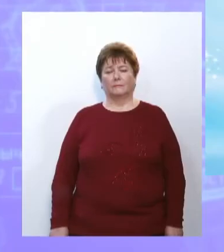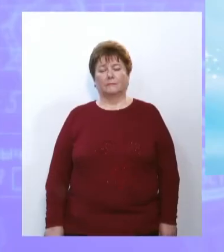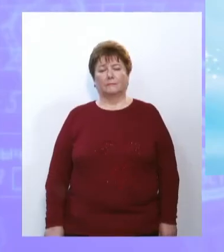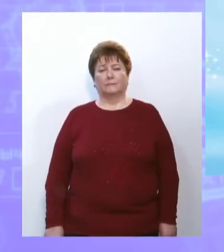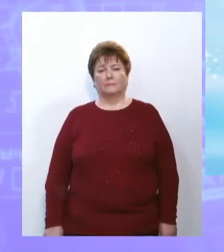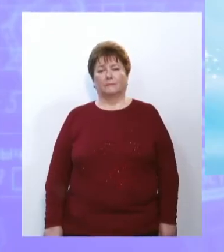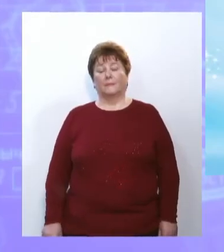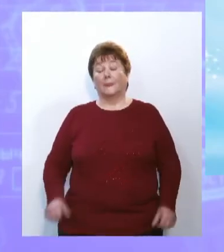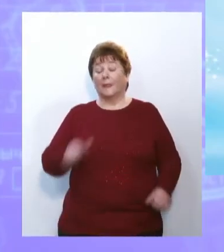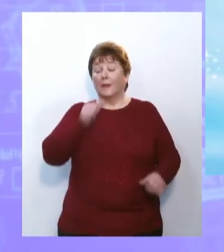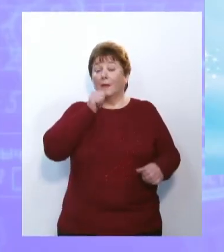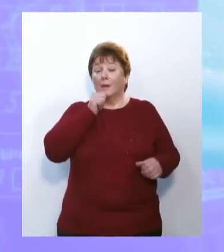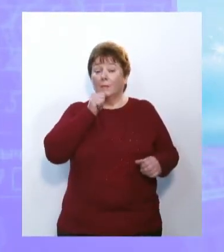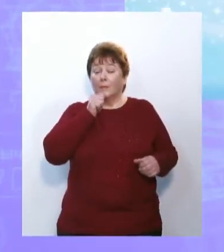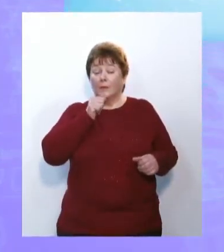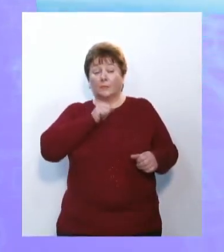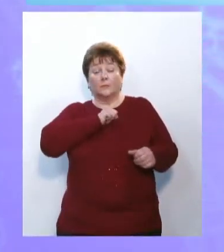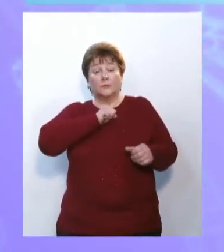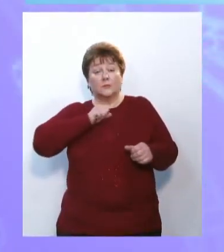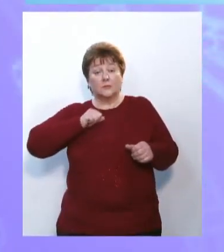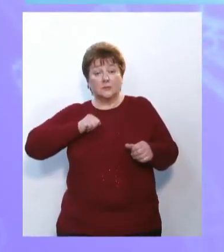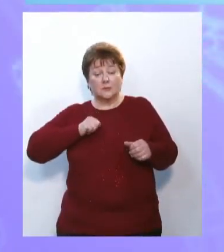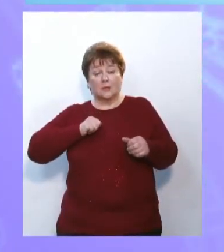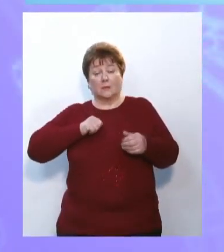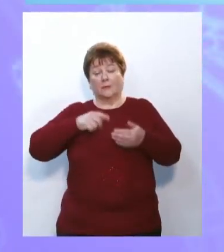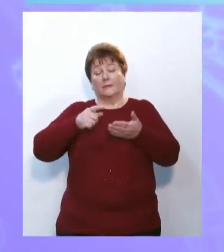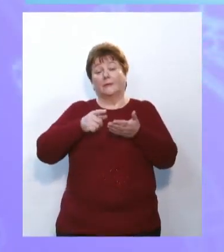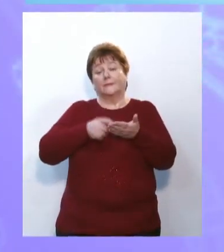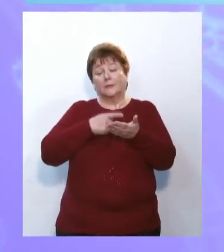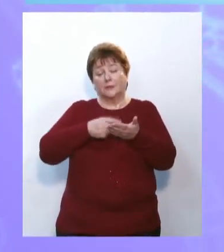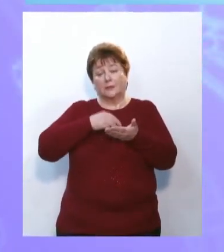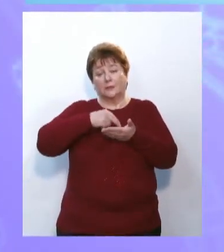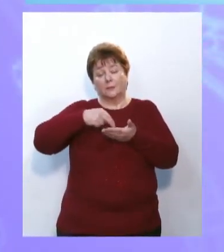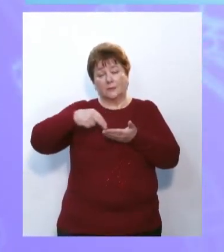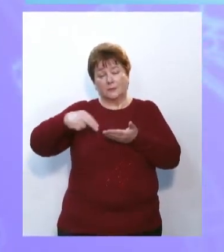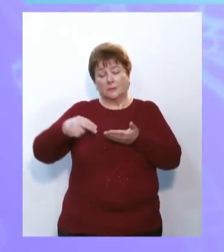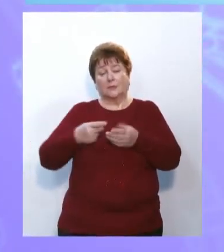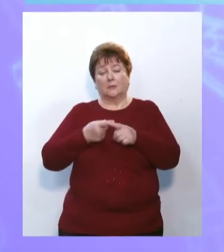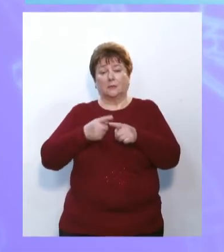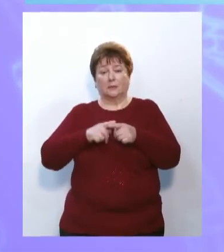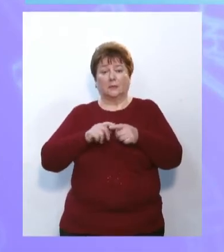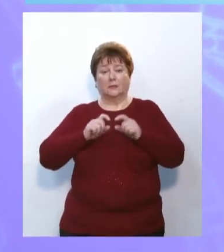строки. Попробуйте написать эти буквы в тетради самостоятельно.